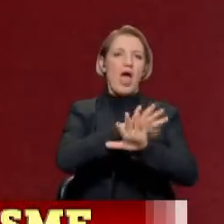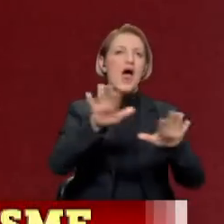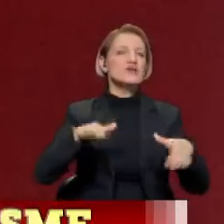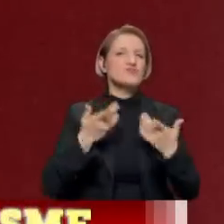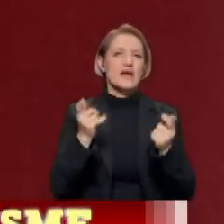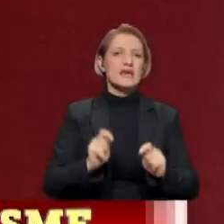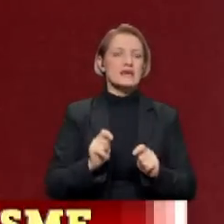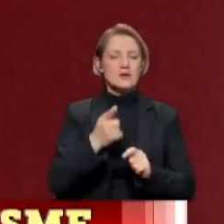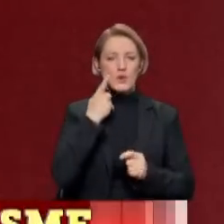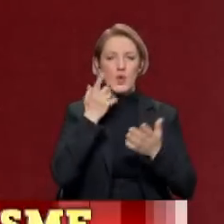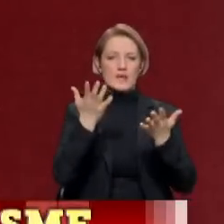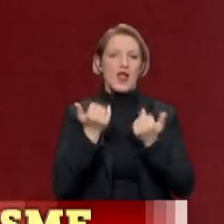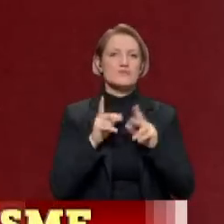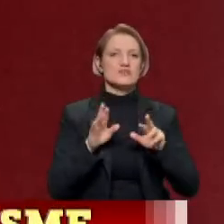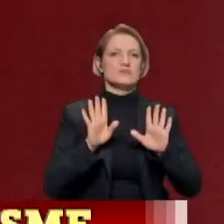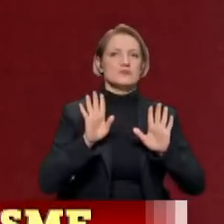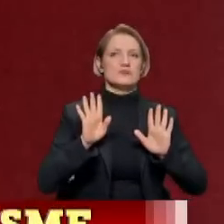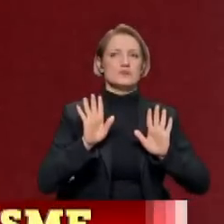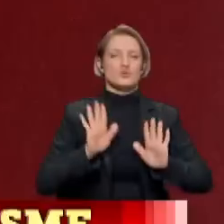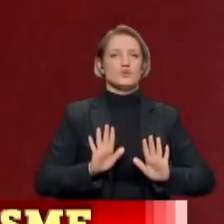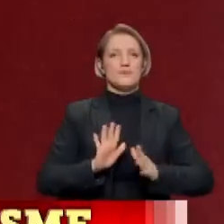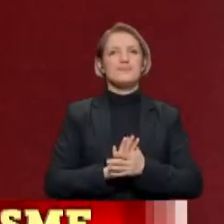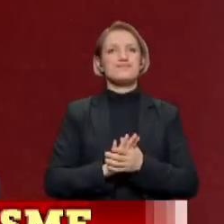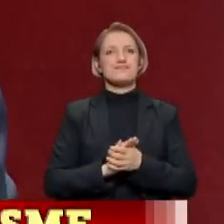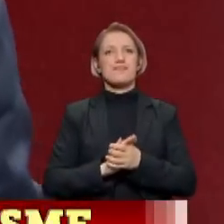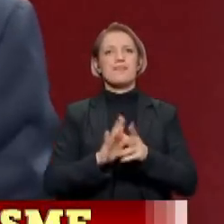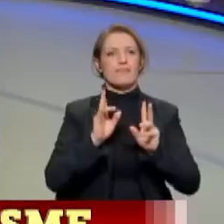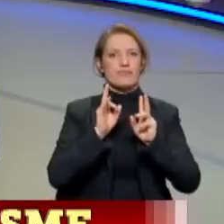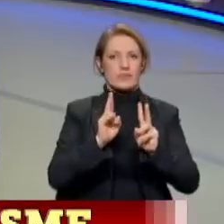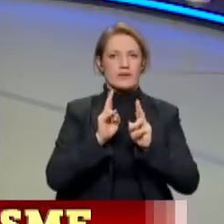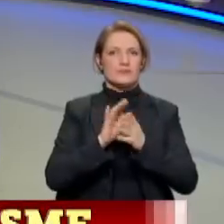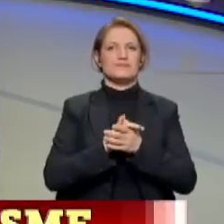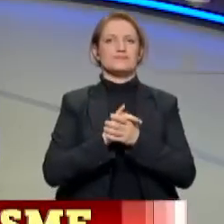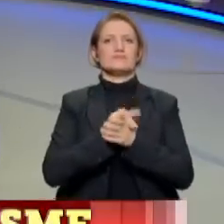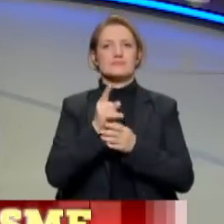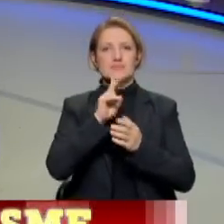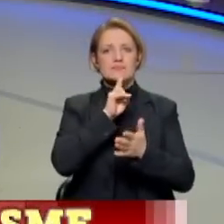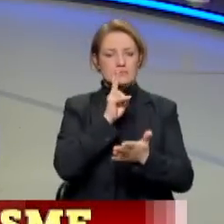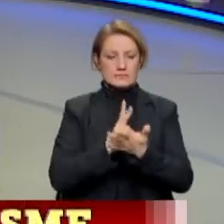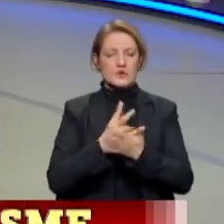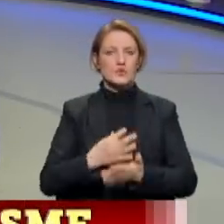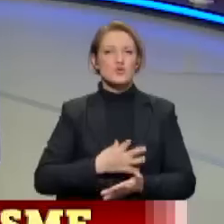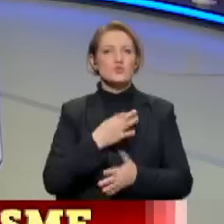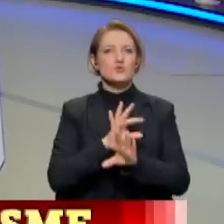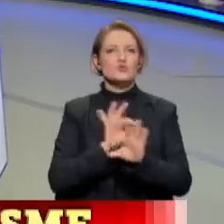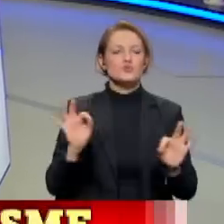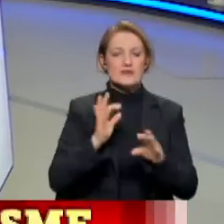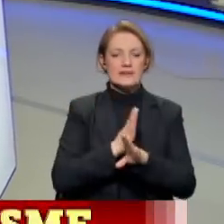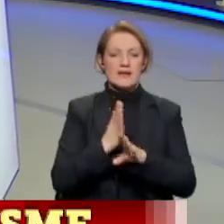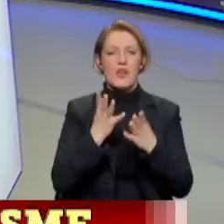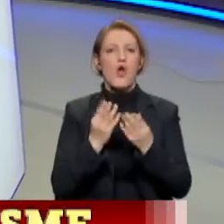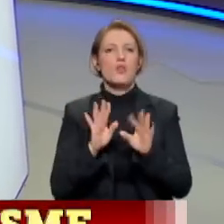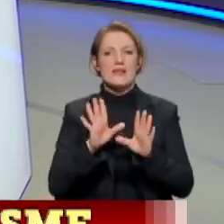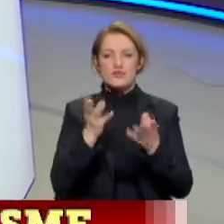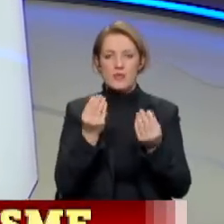her şeyi göze almış gibi duruyor. Şimdi siz bu karar bir umutsuzluğa neden olmasın, orada toplanan